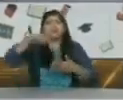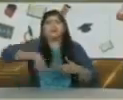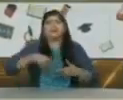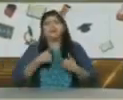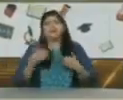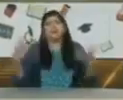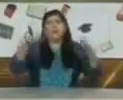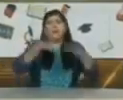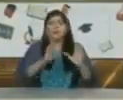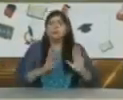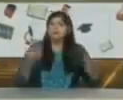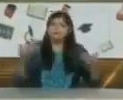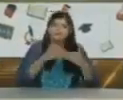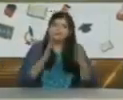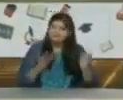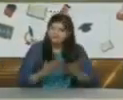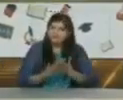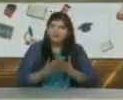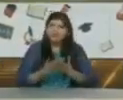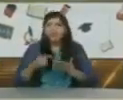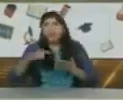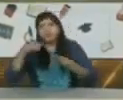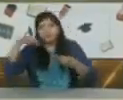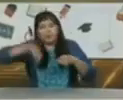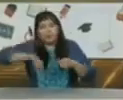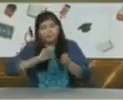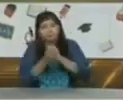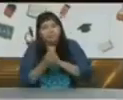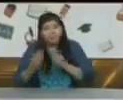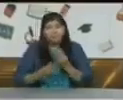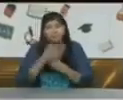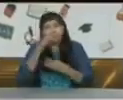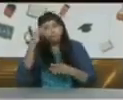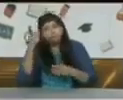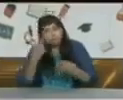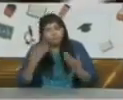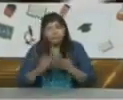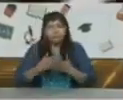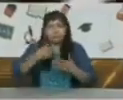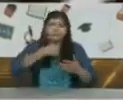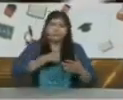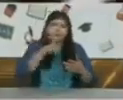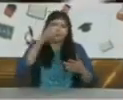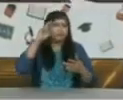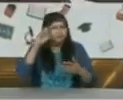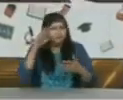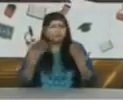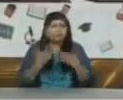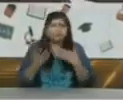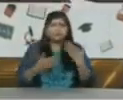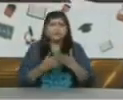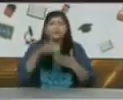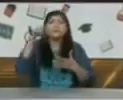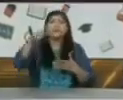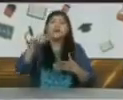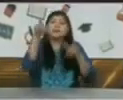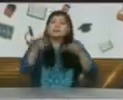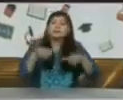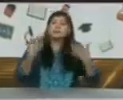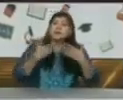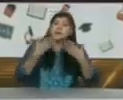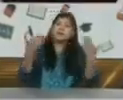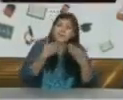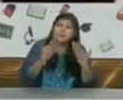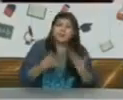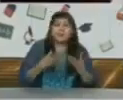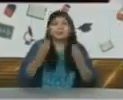और उसके कारण हर किसी को नया नया इनोवेशन करना पड़ रहा है। मुझे भी आप लोगों से मिलने का मोह इस